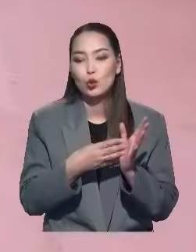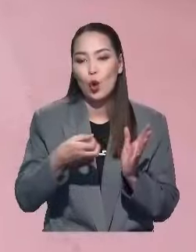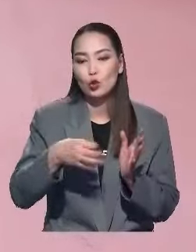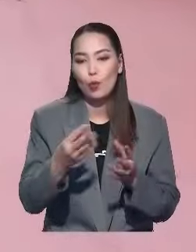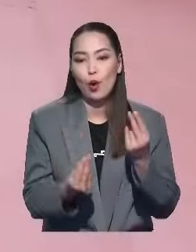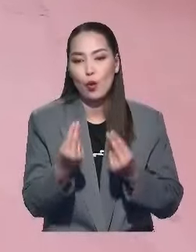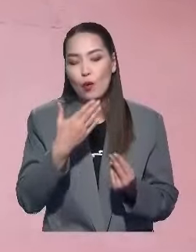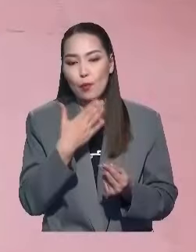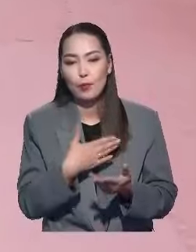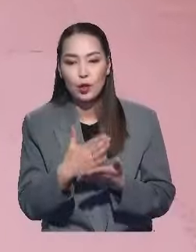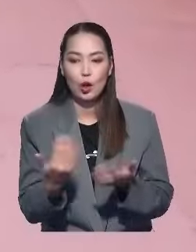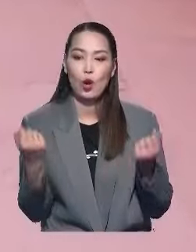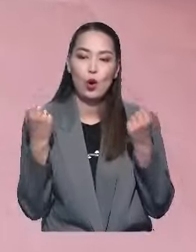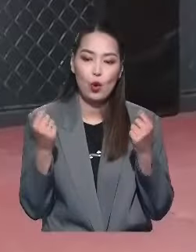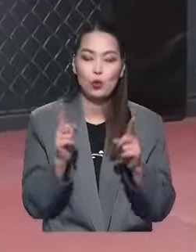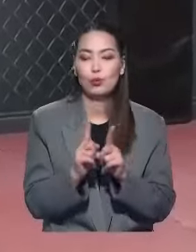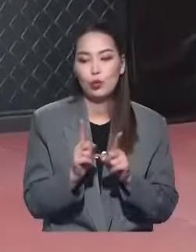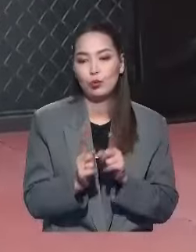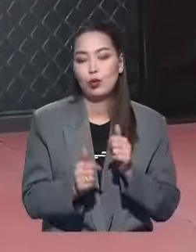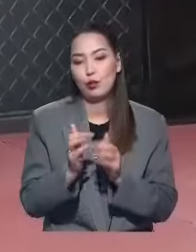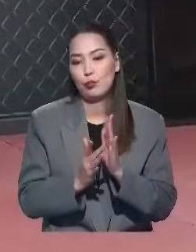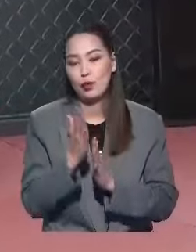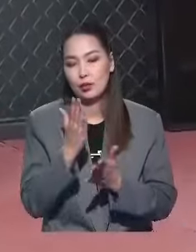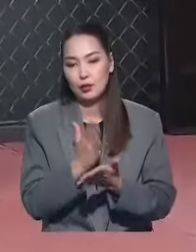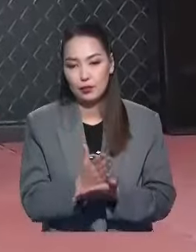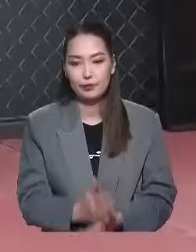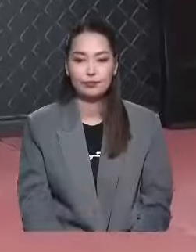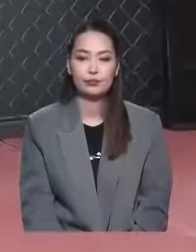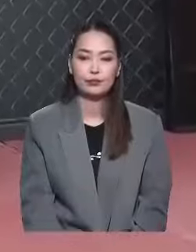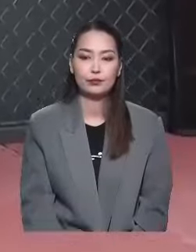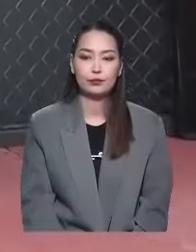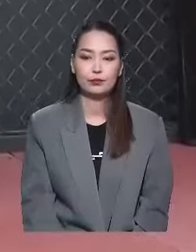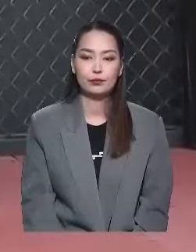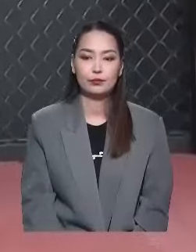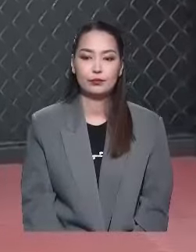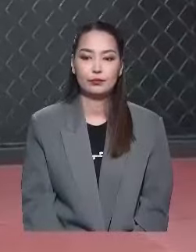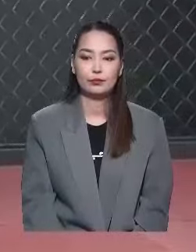көреді. Спортты да жанына серік еткен. Айдана Қайрат, Арман Якупов, Астана Таймс.